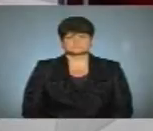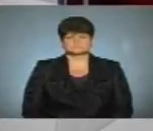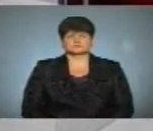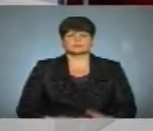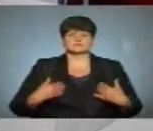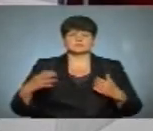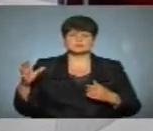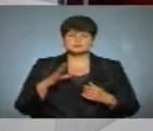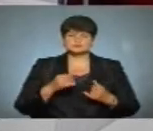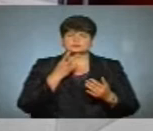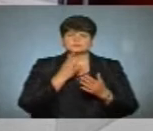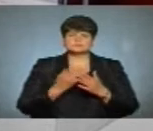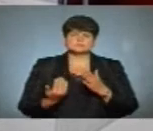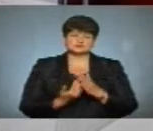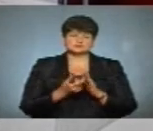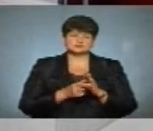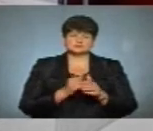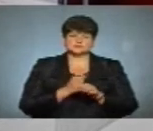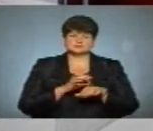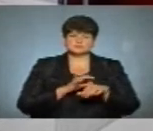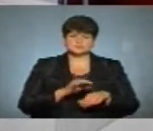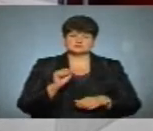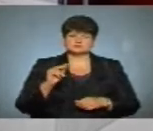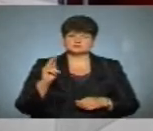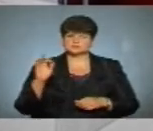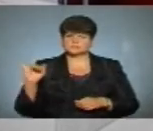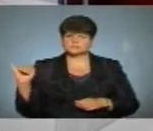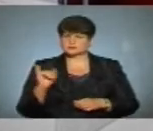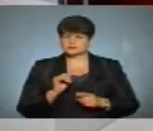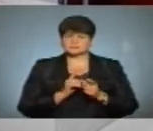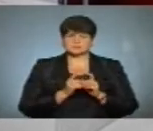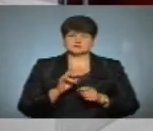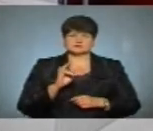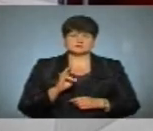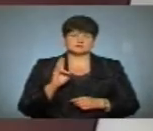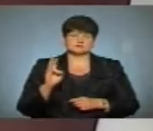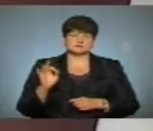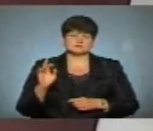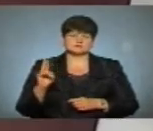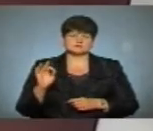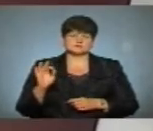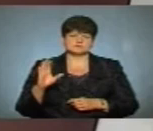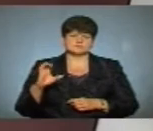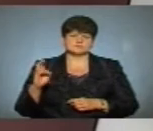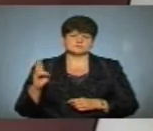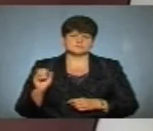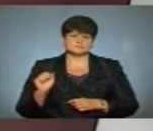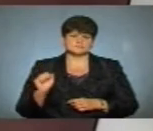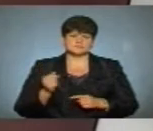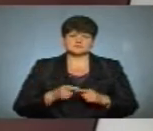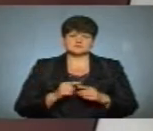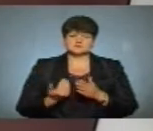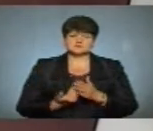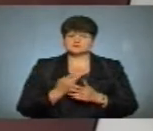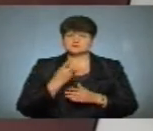Вітаю всіх, хто зараз з нами. Ви дивитесь новини. У студії працює ведуча Анастасія Чичко і сурдоперекладач Надія Куцовська. У цьому випуску